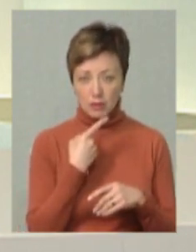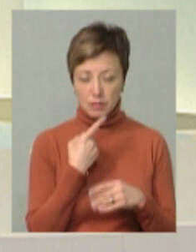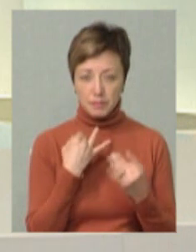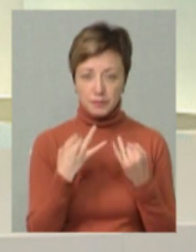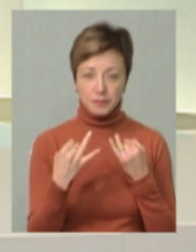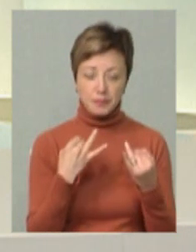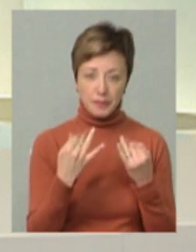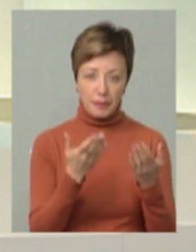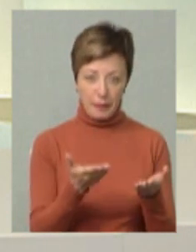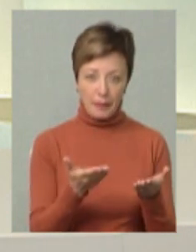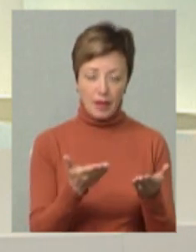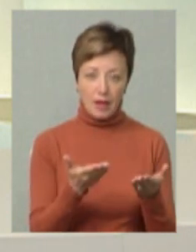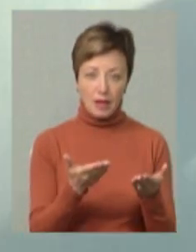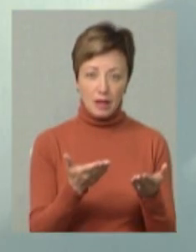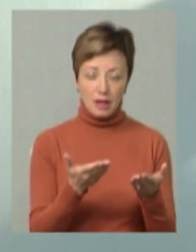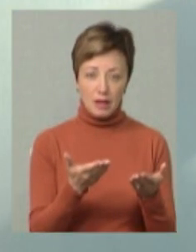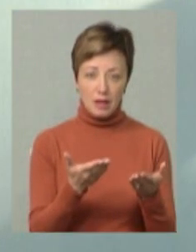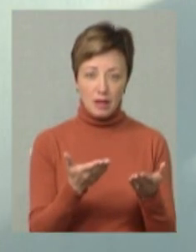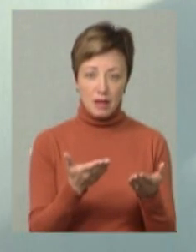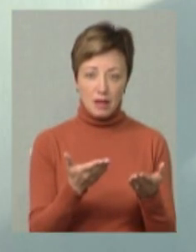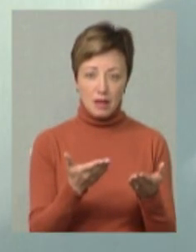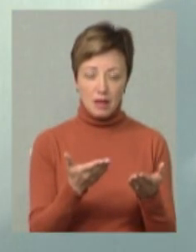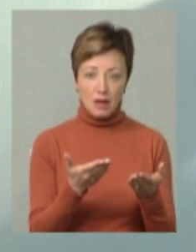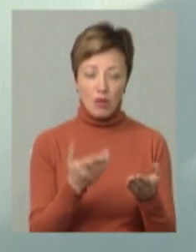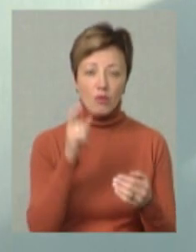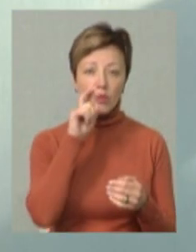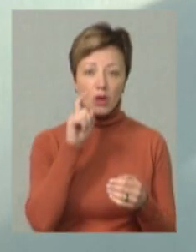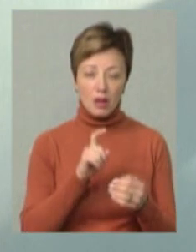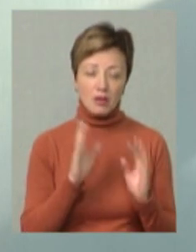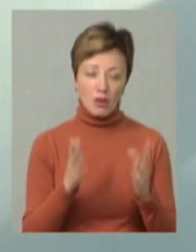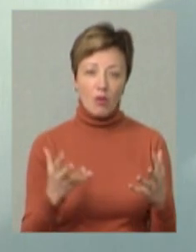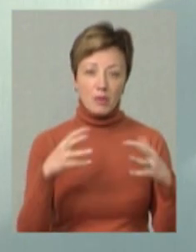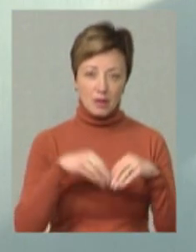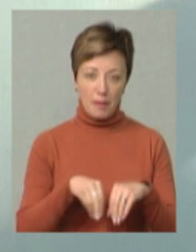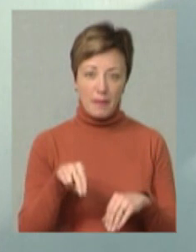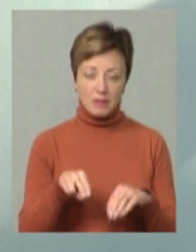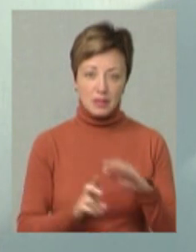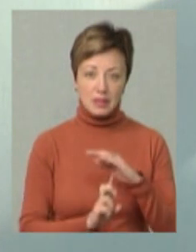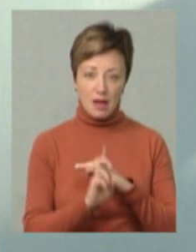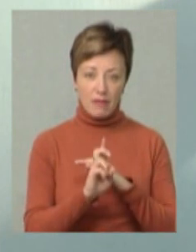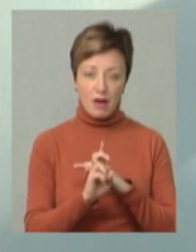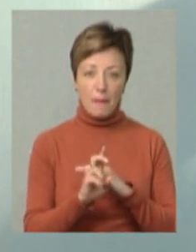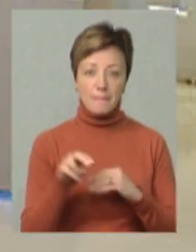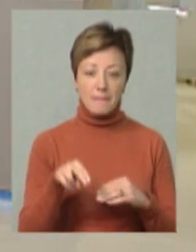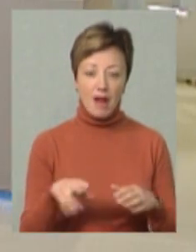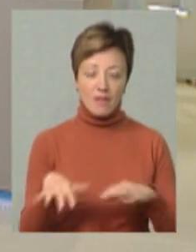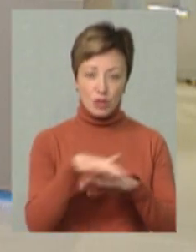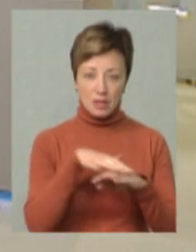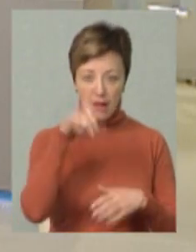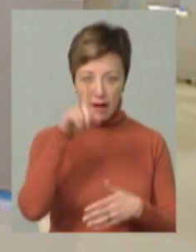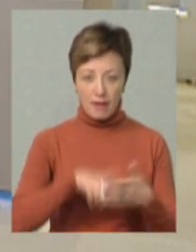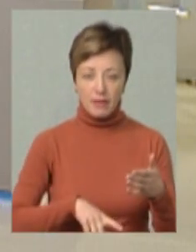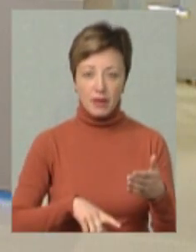співрозмовник ваш з запису, в Україні об'єднається православна. Православна церква, православ'я,